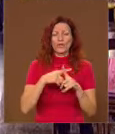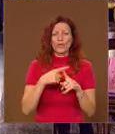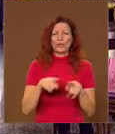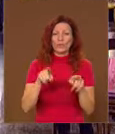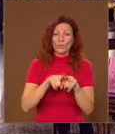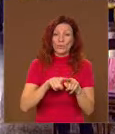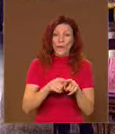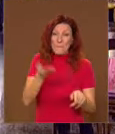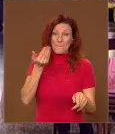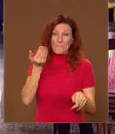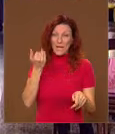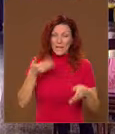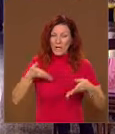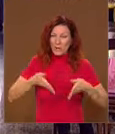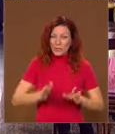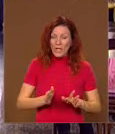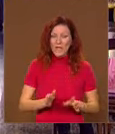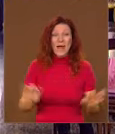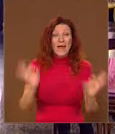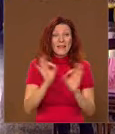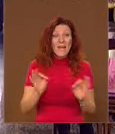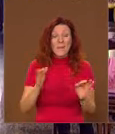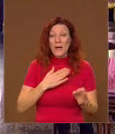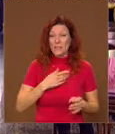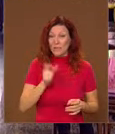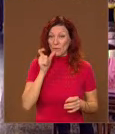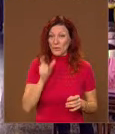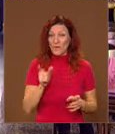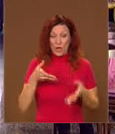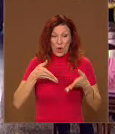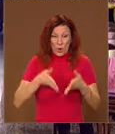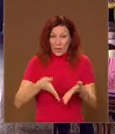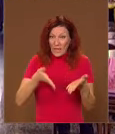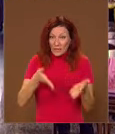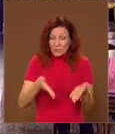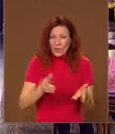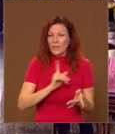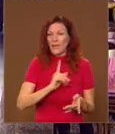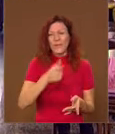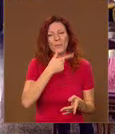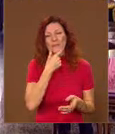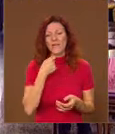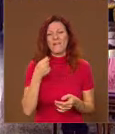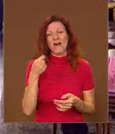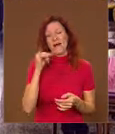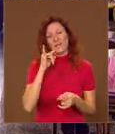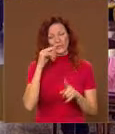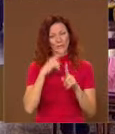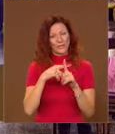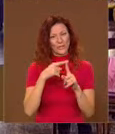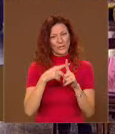пророчества, че няма да има човек, който да е живял на този свят и да не е чул поканата за Христос и за Царството